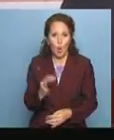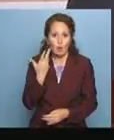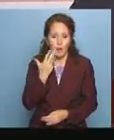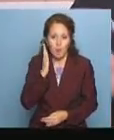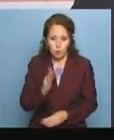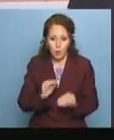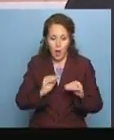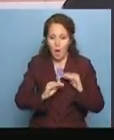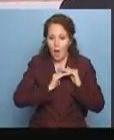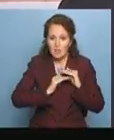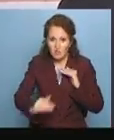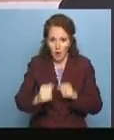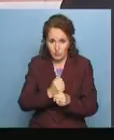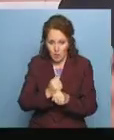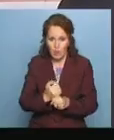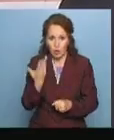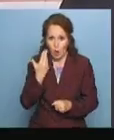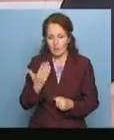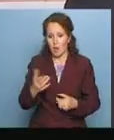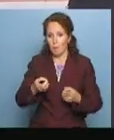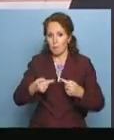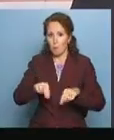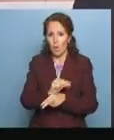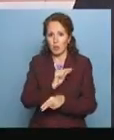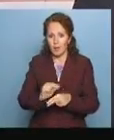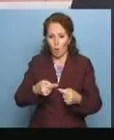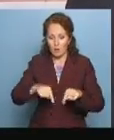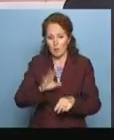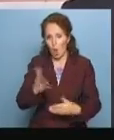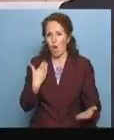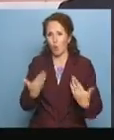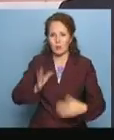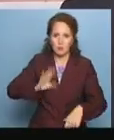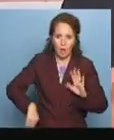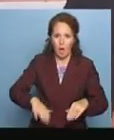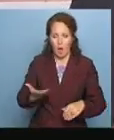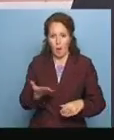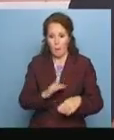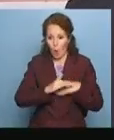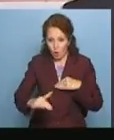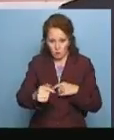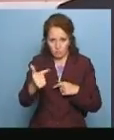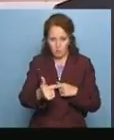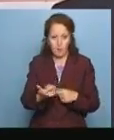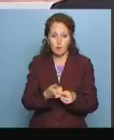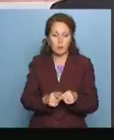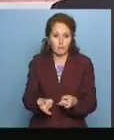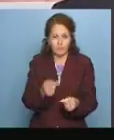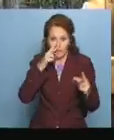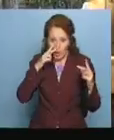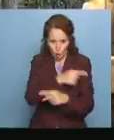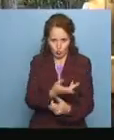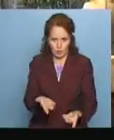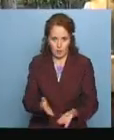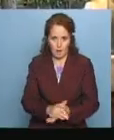асфальт, и если подрядная организация будет относиться к укладке асфальта и будут ложить на такое покрытие, ну грош цена тогда такой подрядной